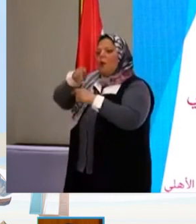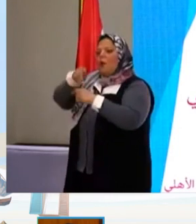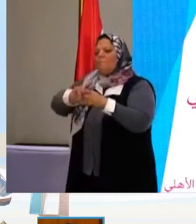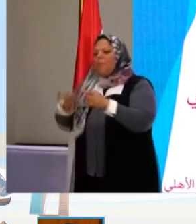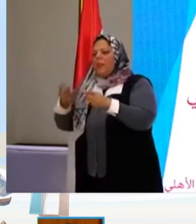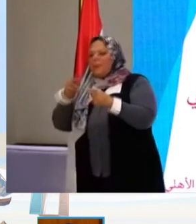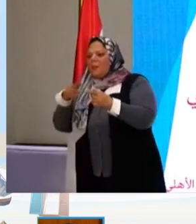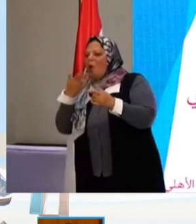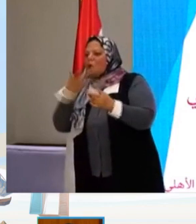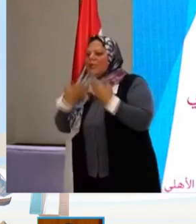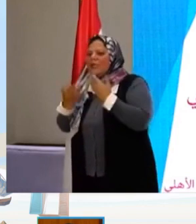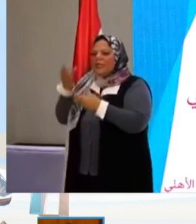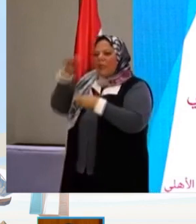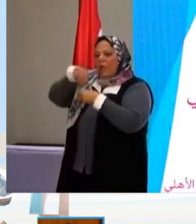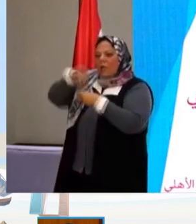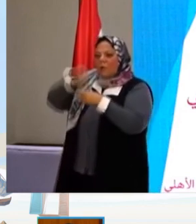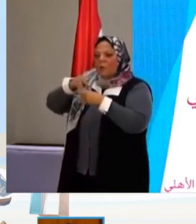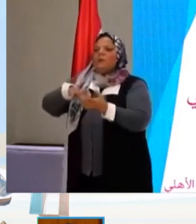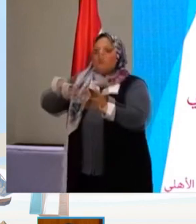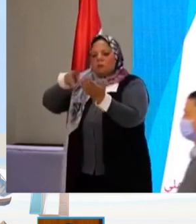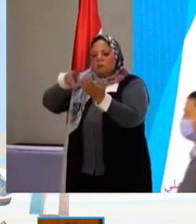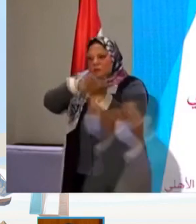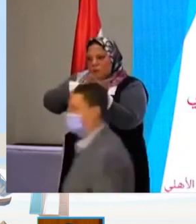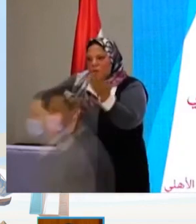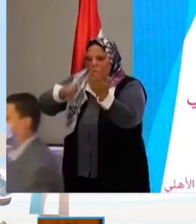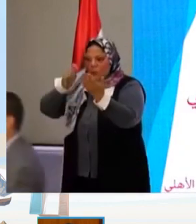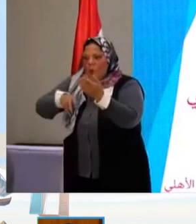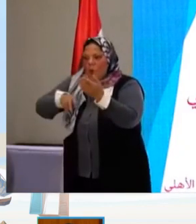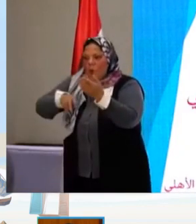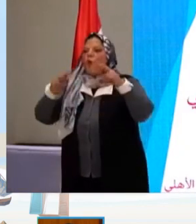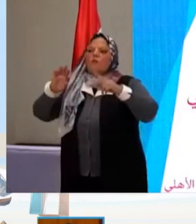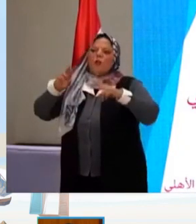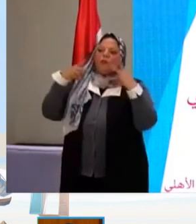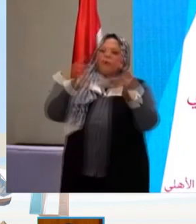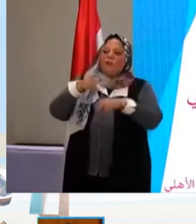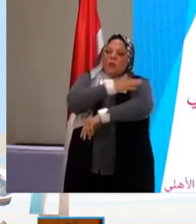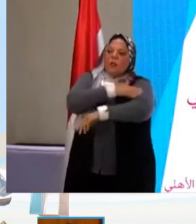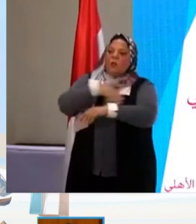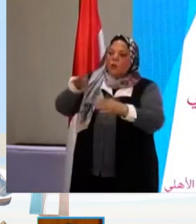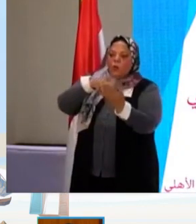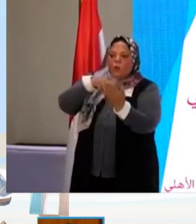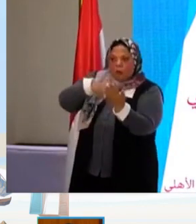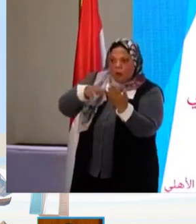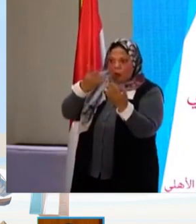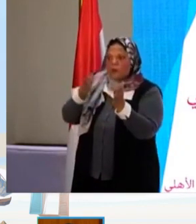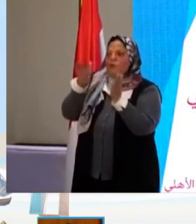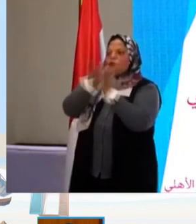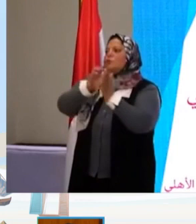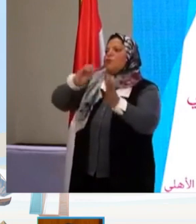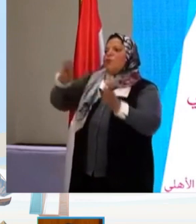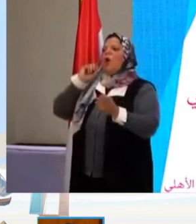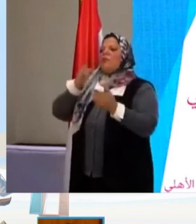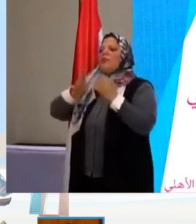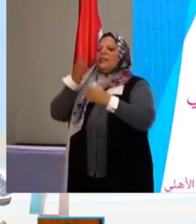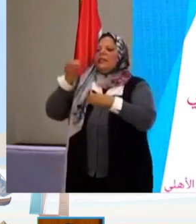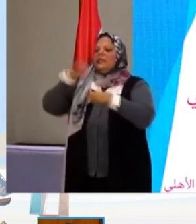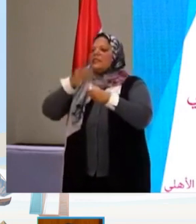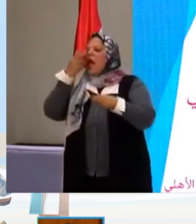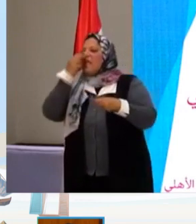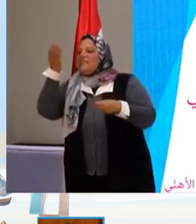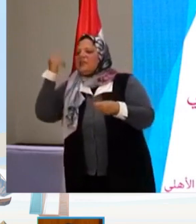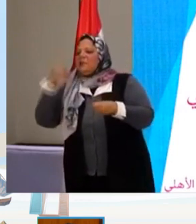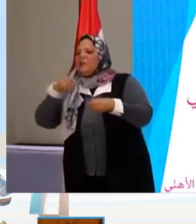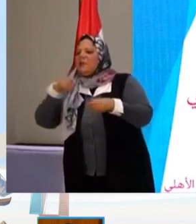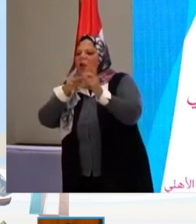والتخفيضات اللي بتتقدم للمؤسسات العمل الاهلي، سواء اعفاءات جمركيه، سواء تخفيض في